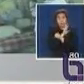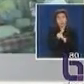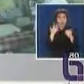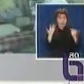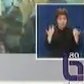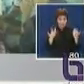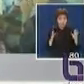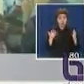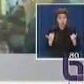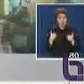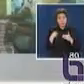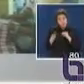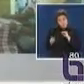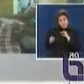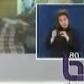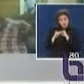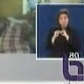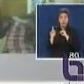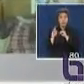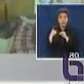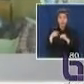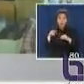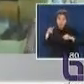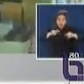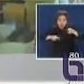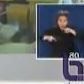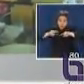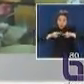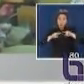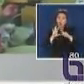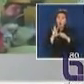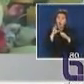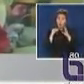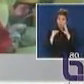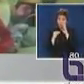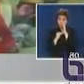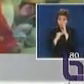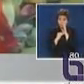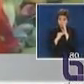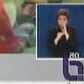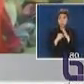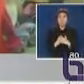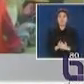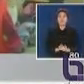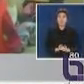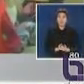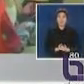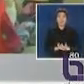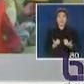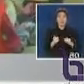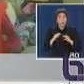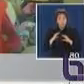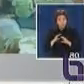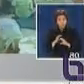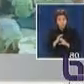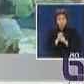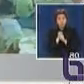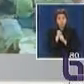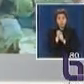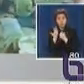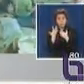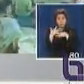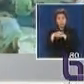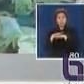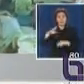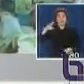มนอกเหนือจากการดูแลของกรุงเทพมหานครเพื่อและรวมถึงการได้ประสานงานกับก